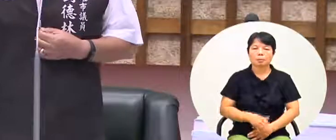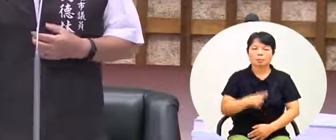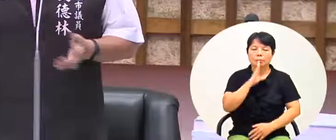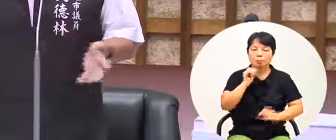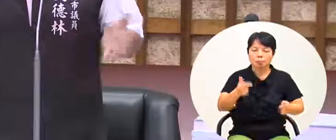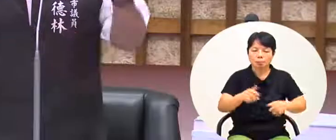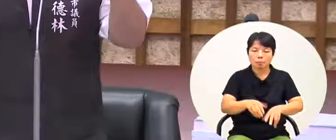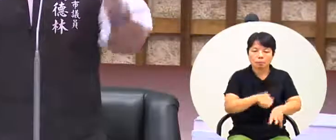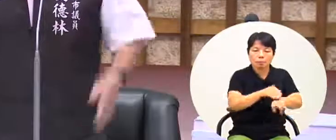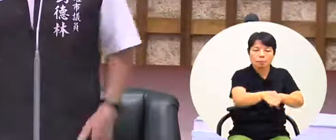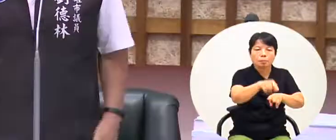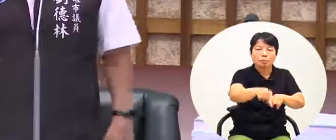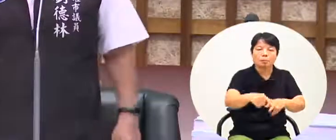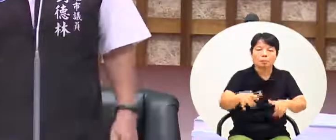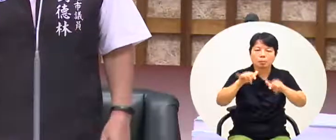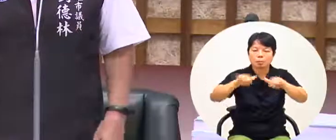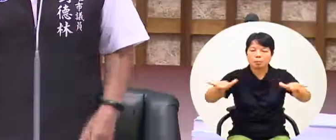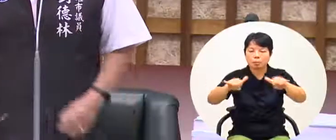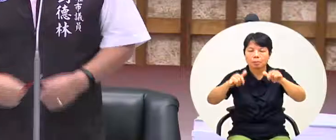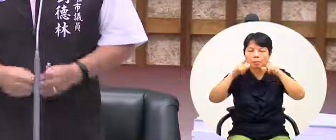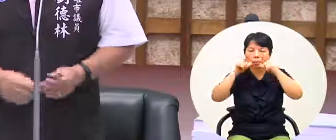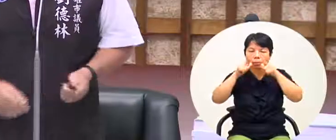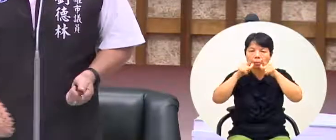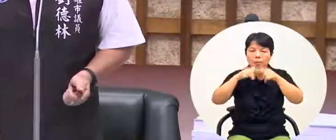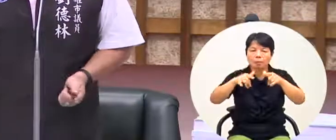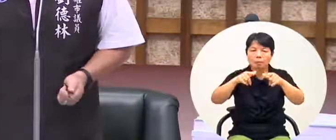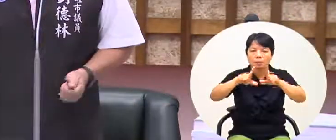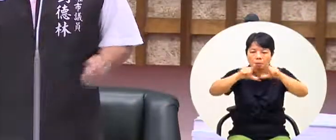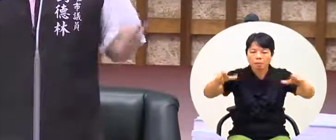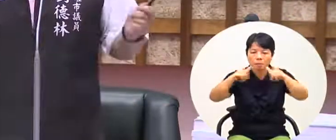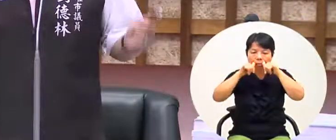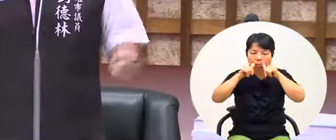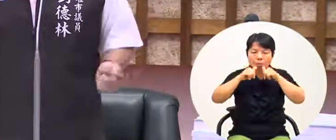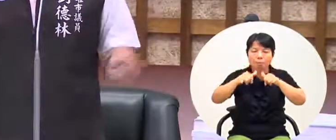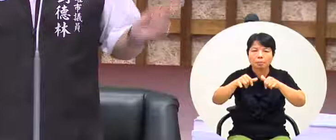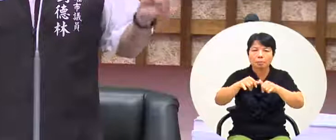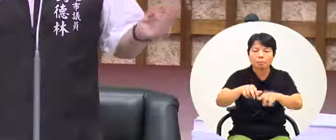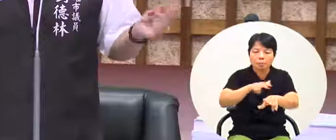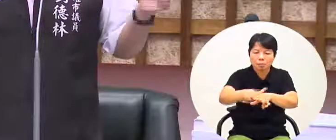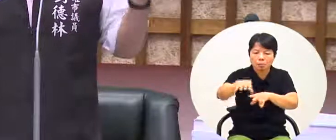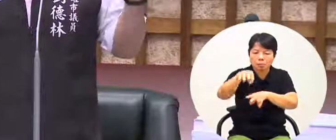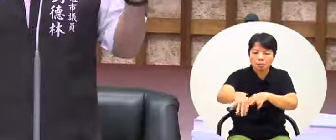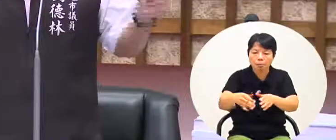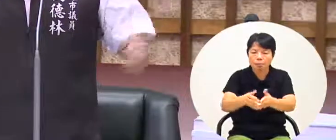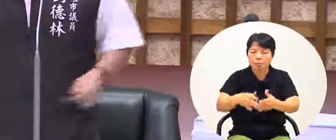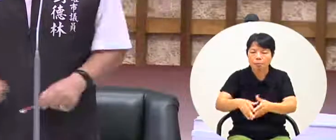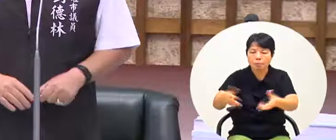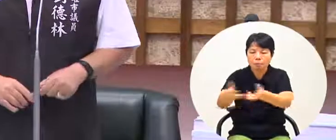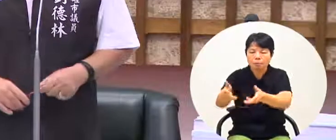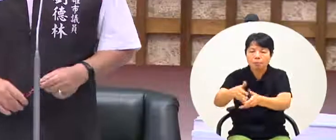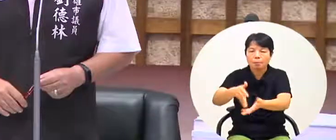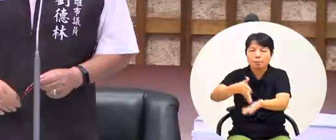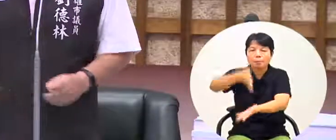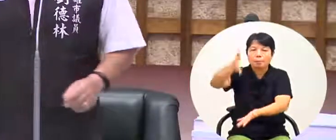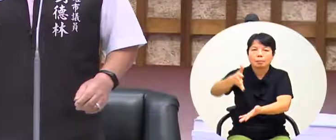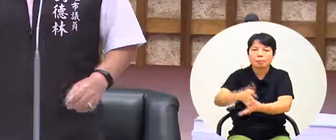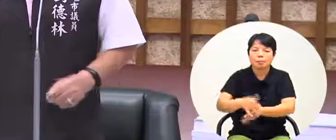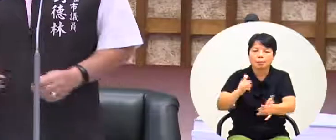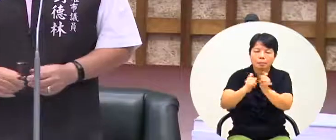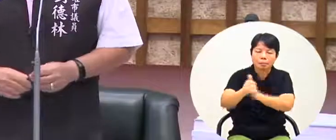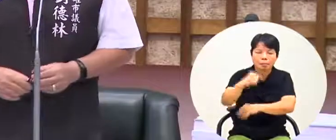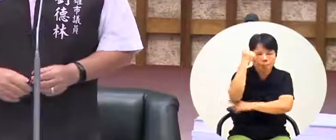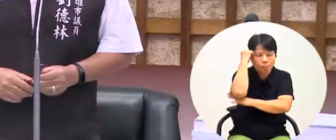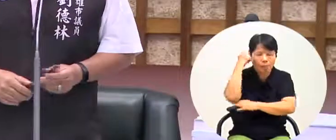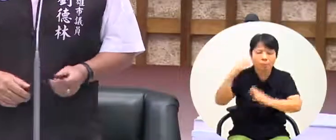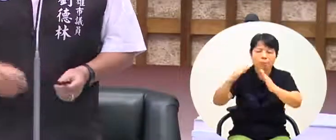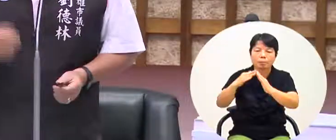那边来起造一些社会住宅，让这些年轻的能够借由政府的德政，而